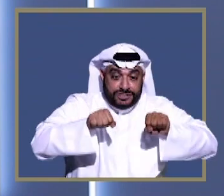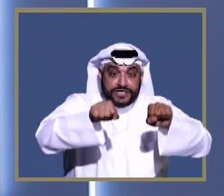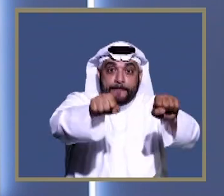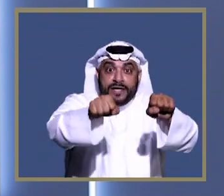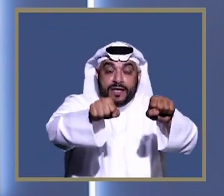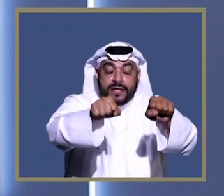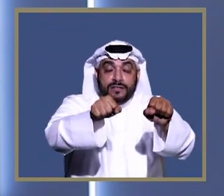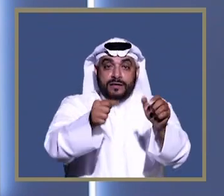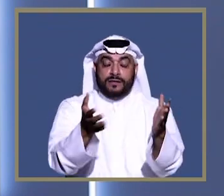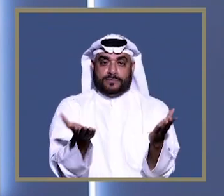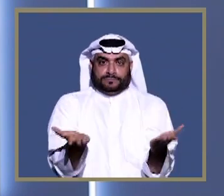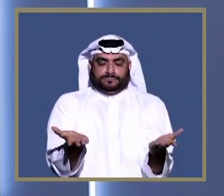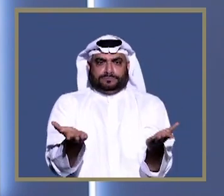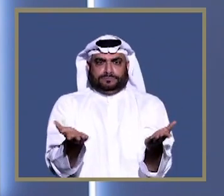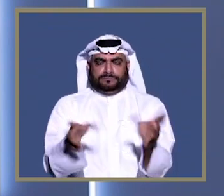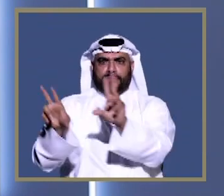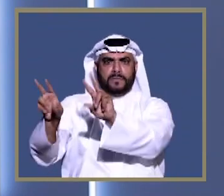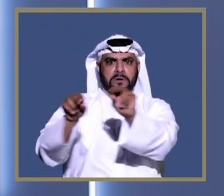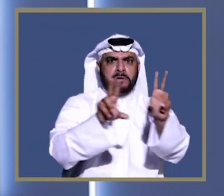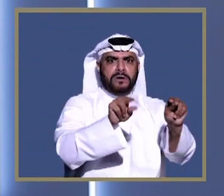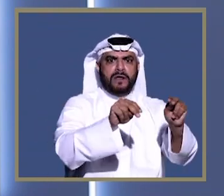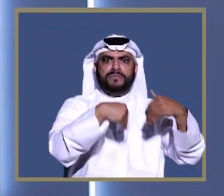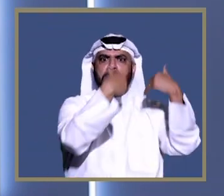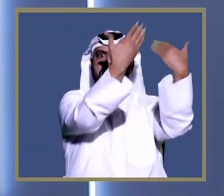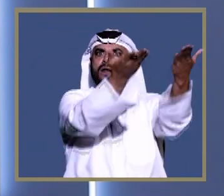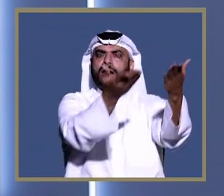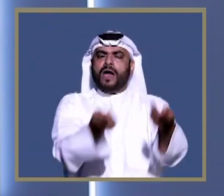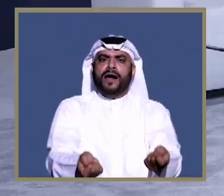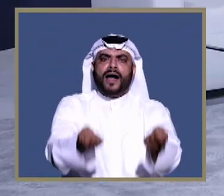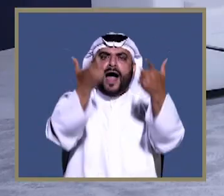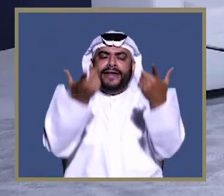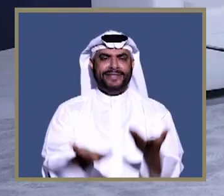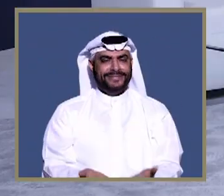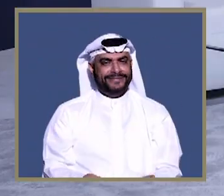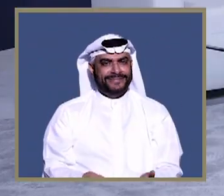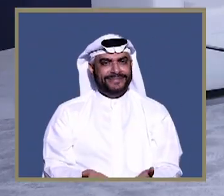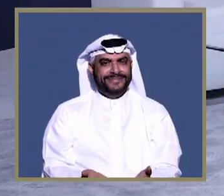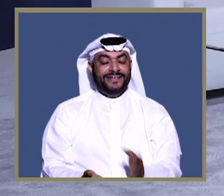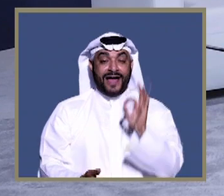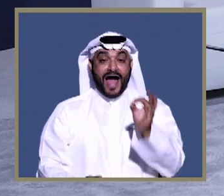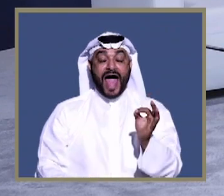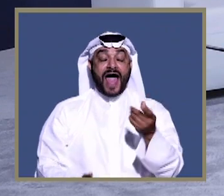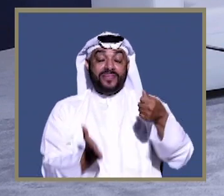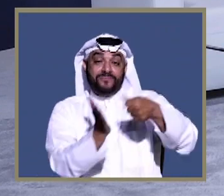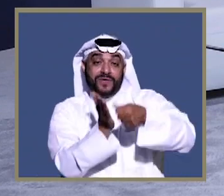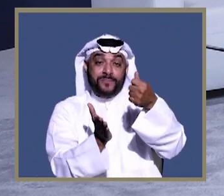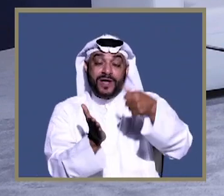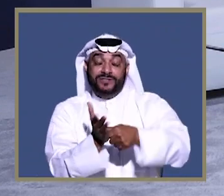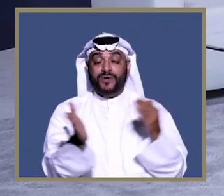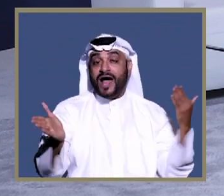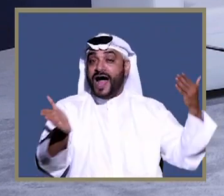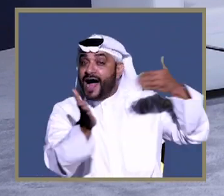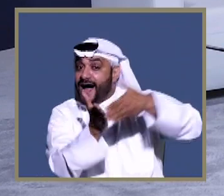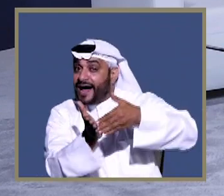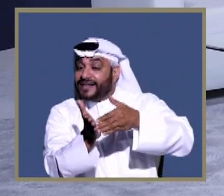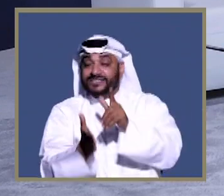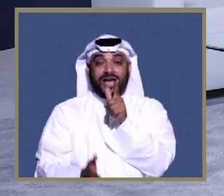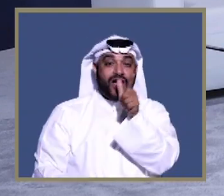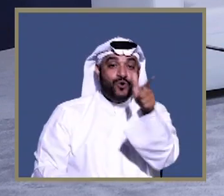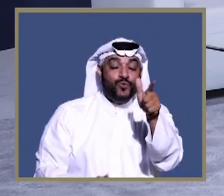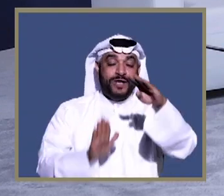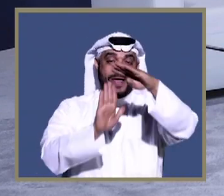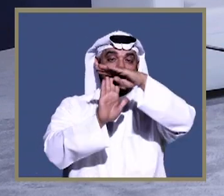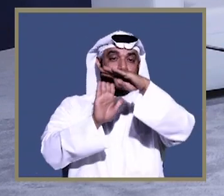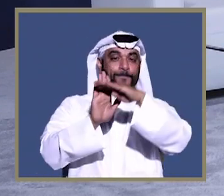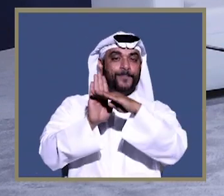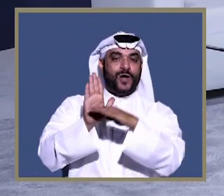الجمعيات صارت السلع اللي موجودة فيها أغلى من السوق. هذا بالنسبة حق جيب المواطن. وبالنهاية اللي بتكلم